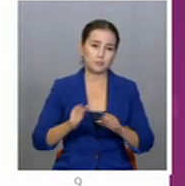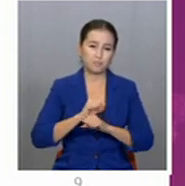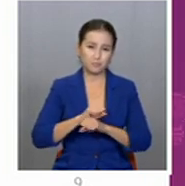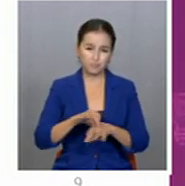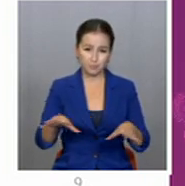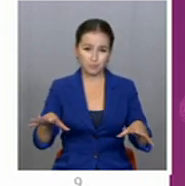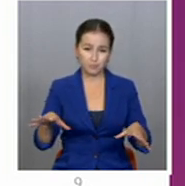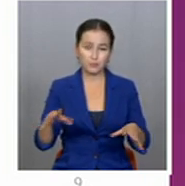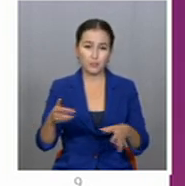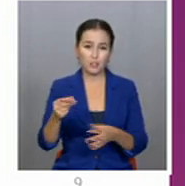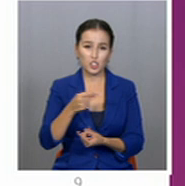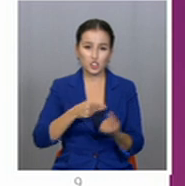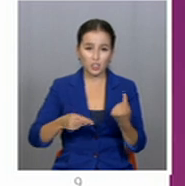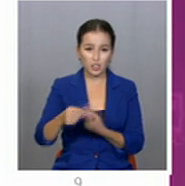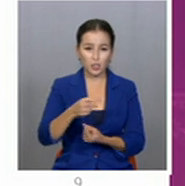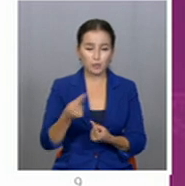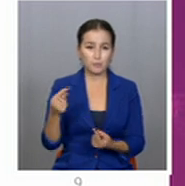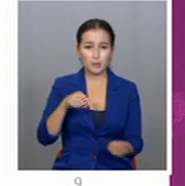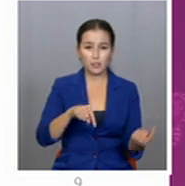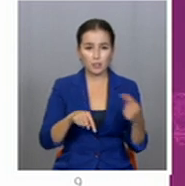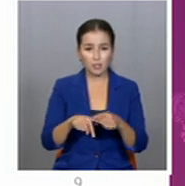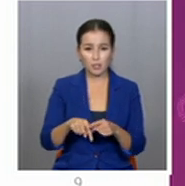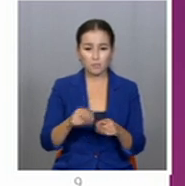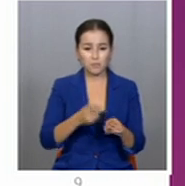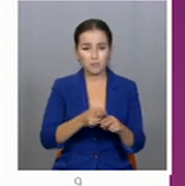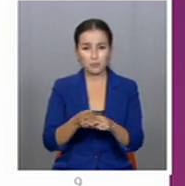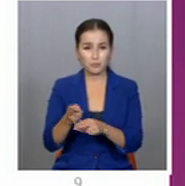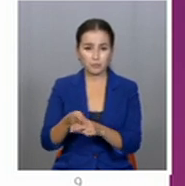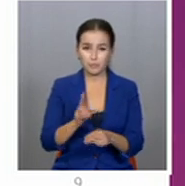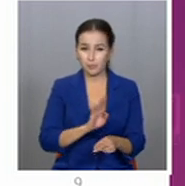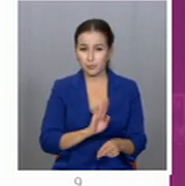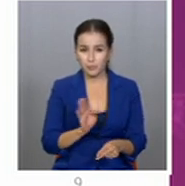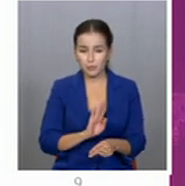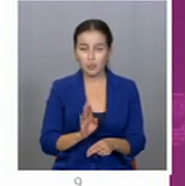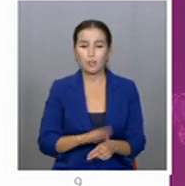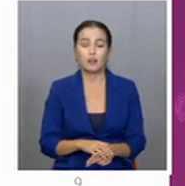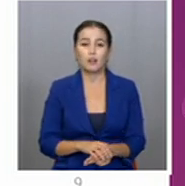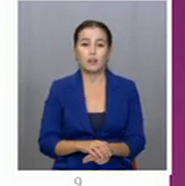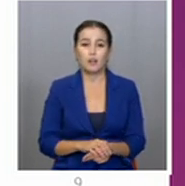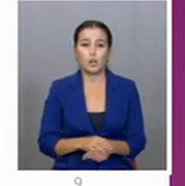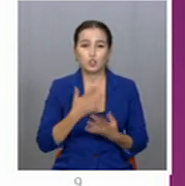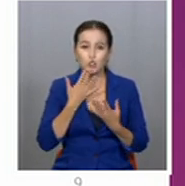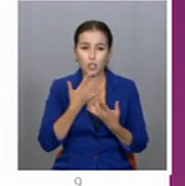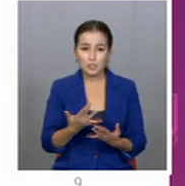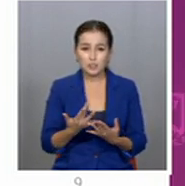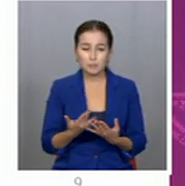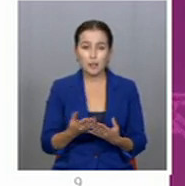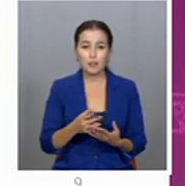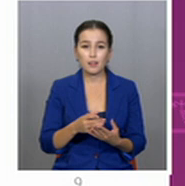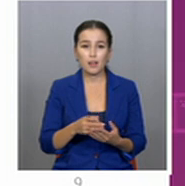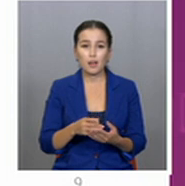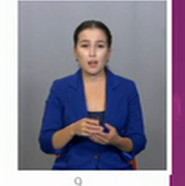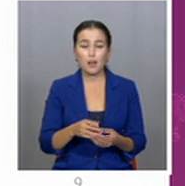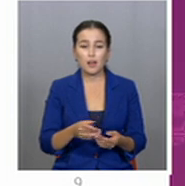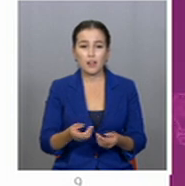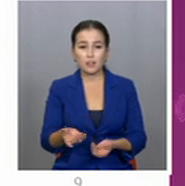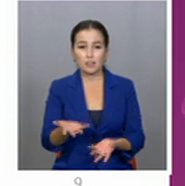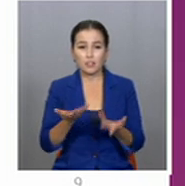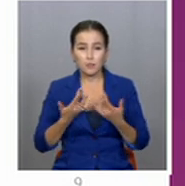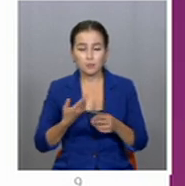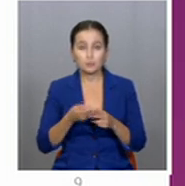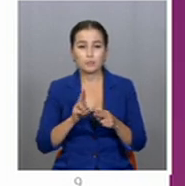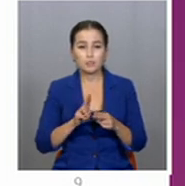нарықтағы субъектілер бір-бірінің мүддесіне нұқсан келтірмейді. Сұраныс пен тапсырысқа байланысты еркін